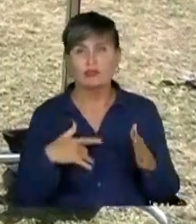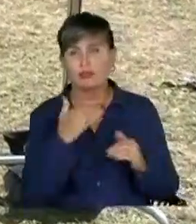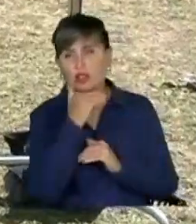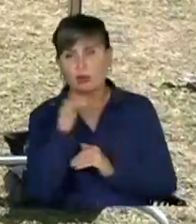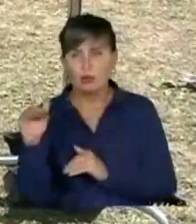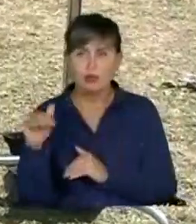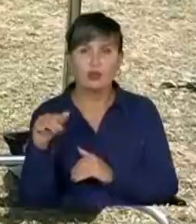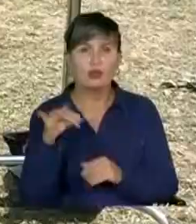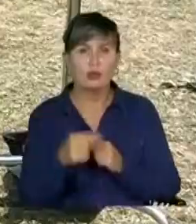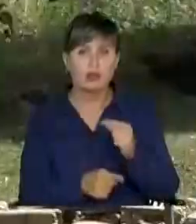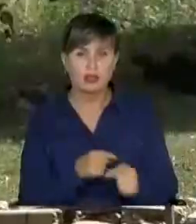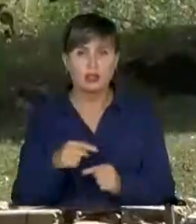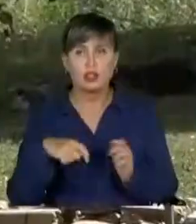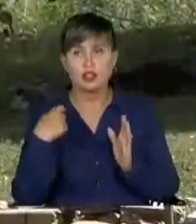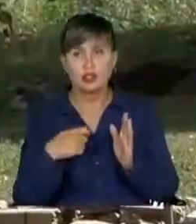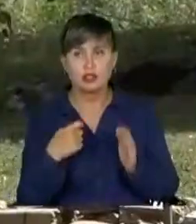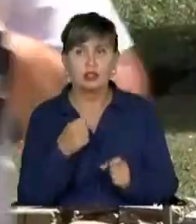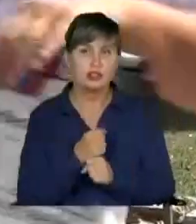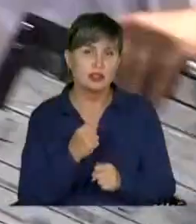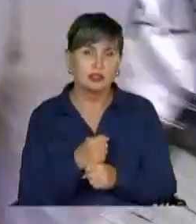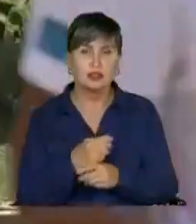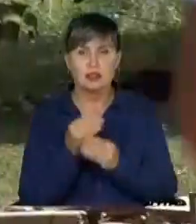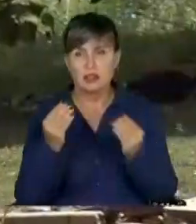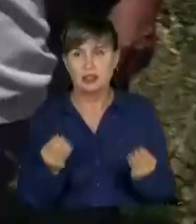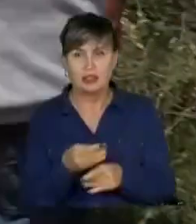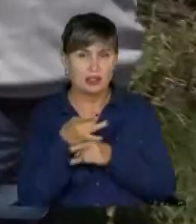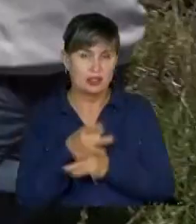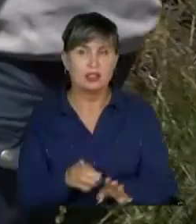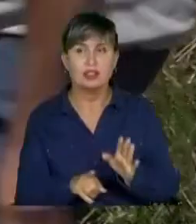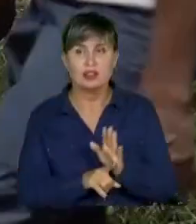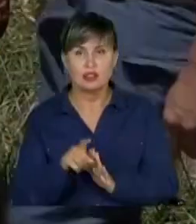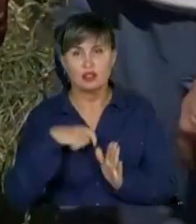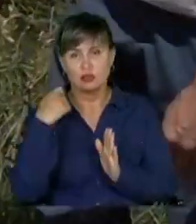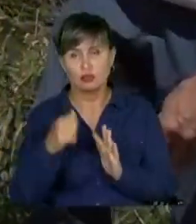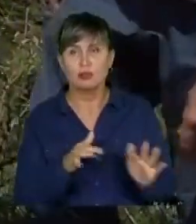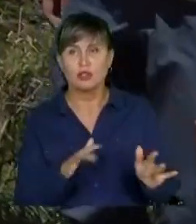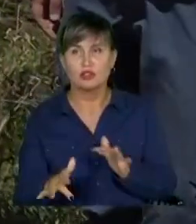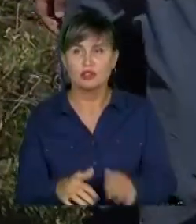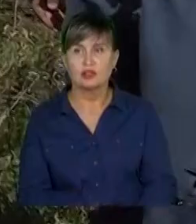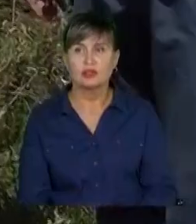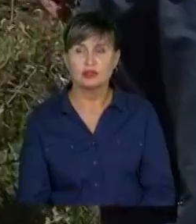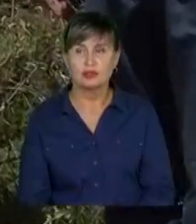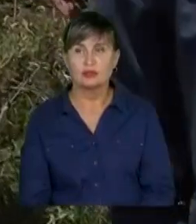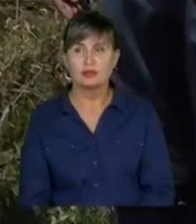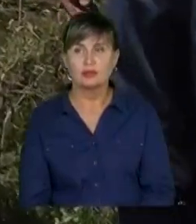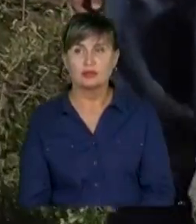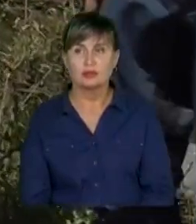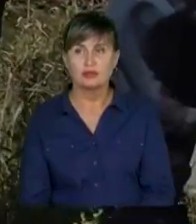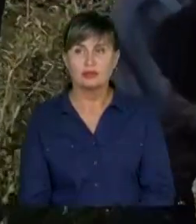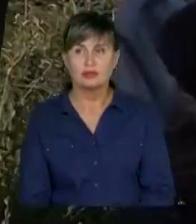гримеры. И по традиции режиссер разбивает тарелку, тем самым давая старт съемочному процессу.